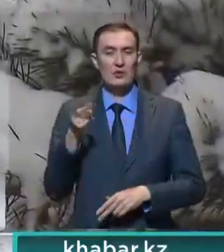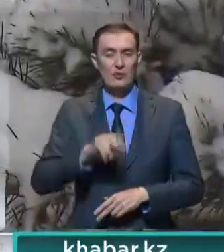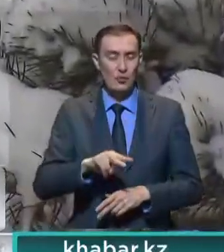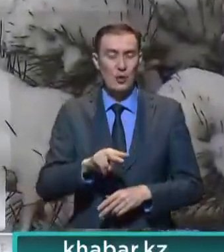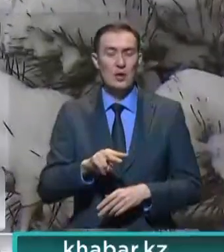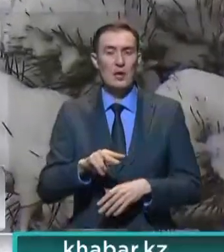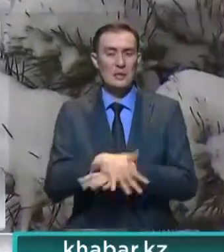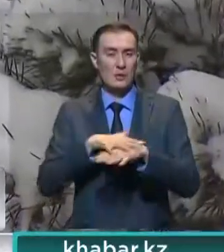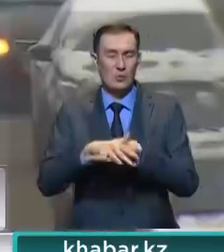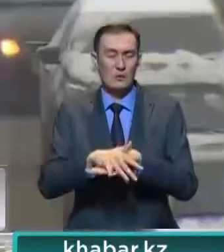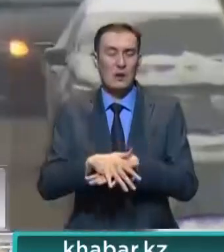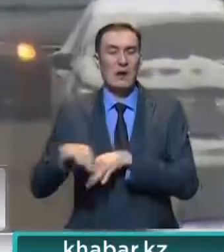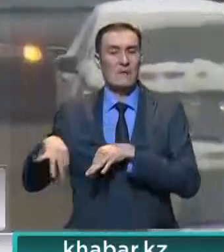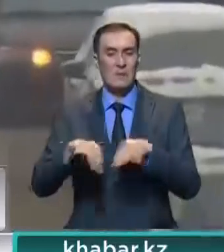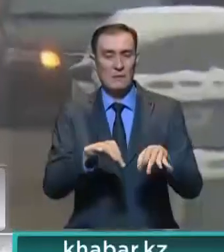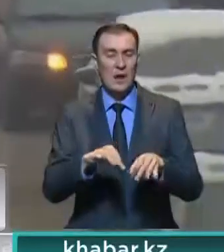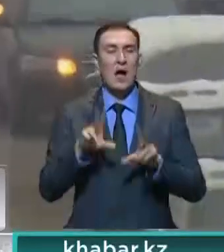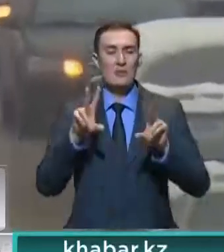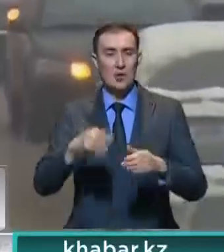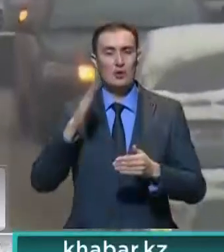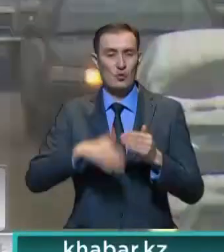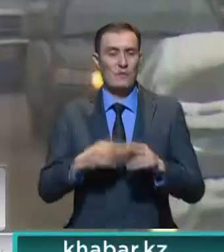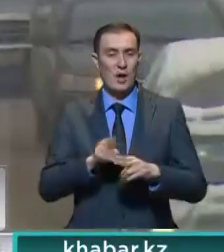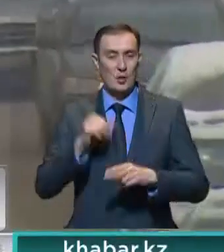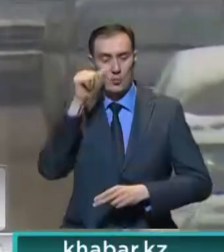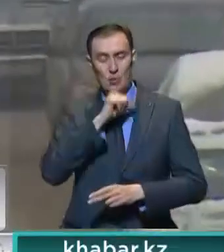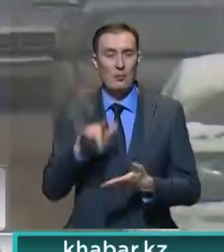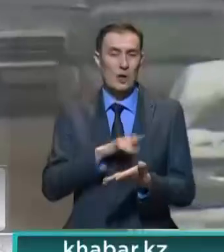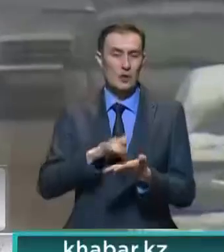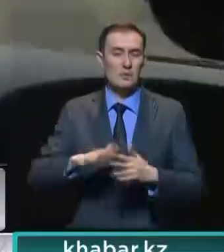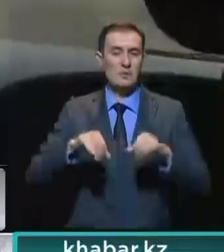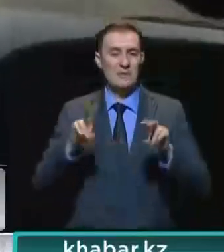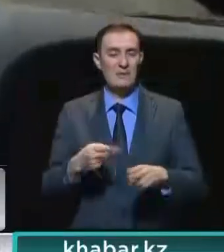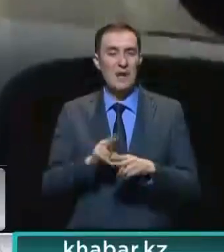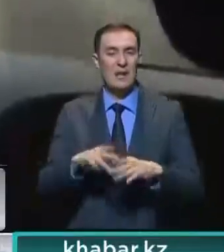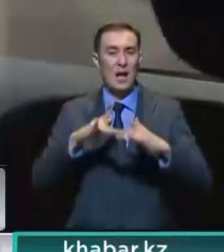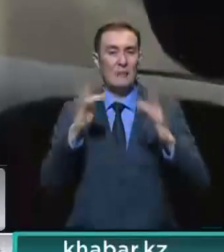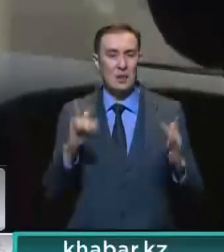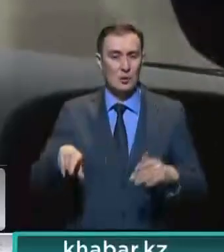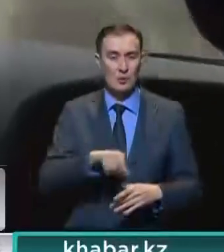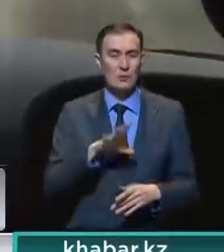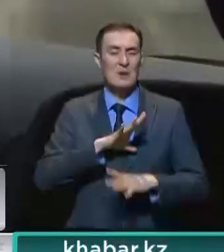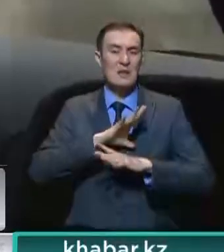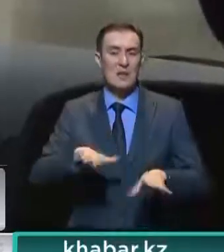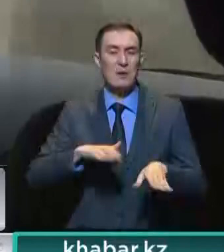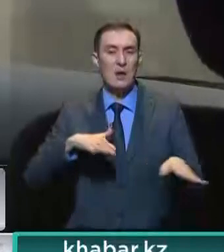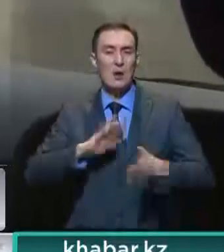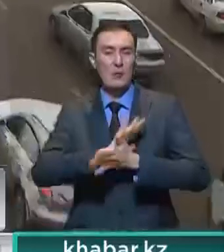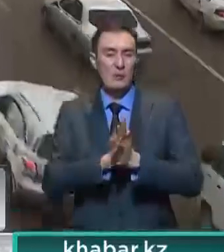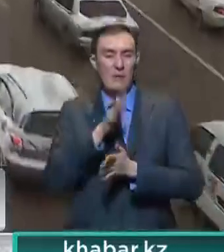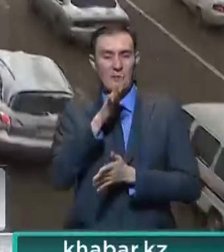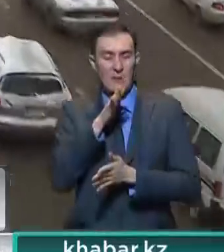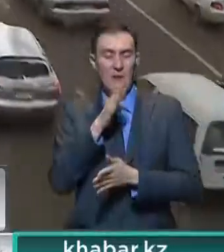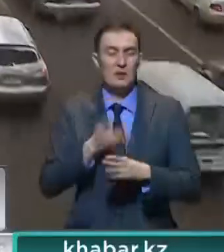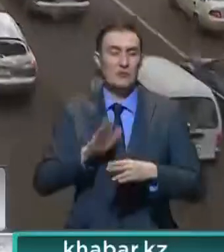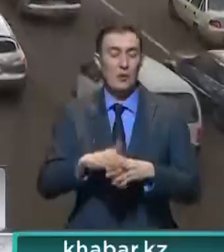них на загруженных автомагистралях обещают закончить в этом году. По расчетам специалистов, данные объекты позволят избежать пробок в час пик.